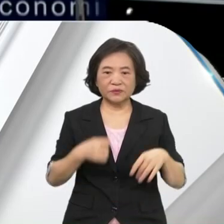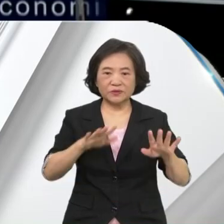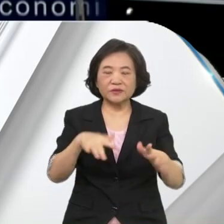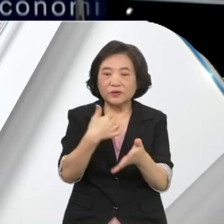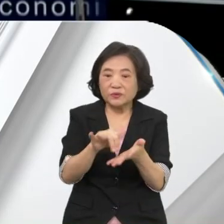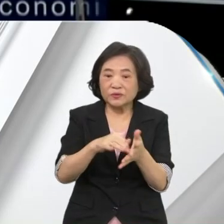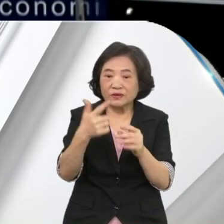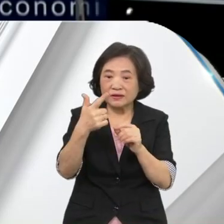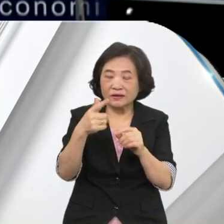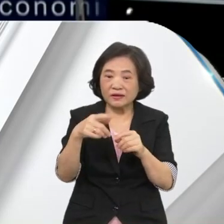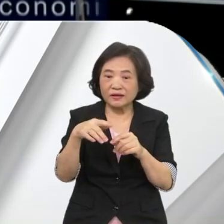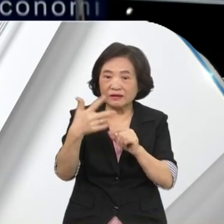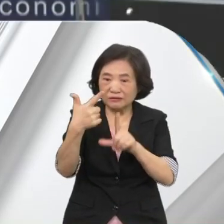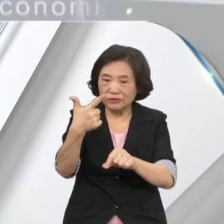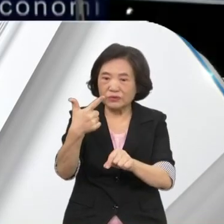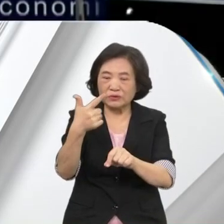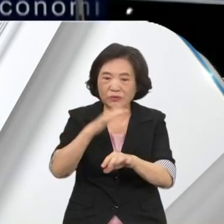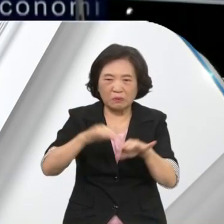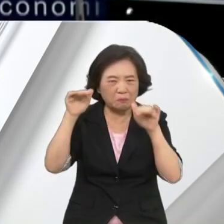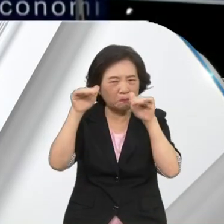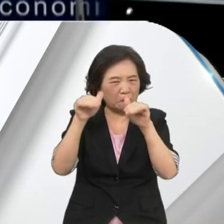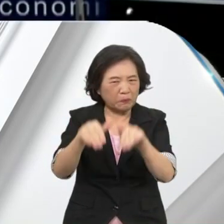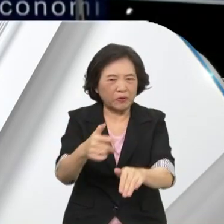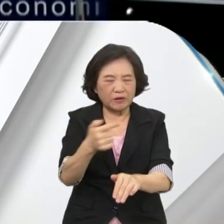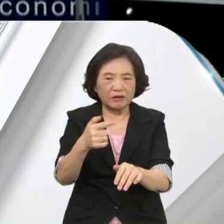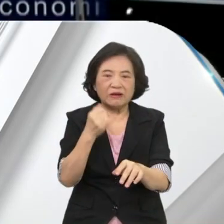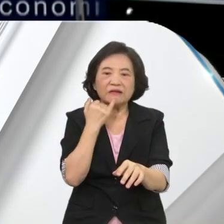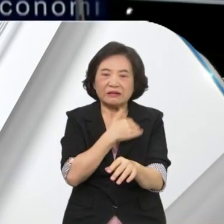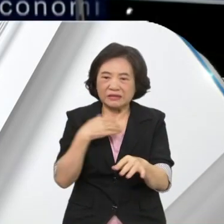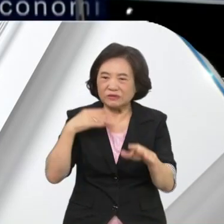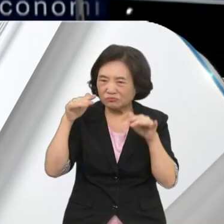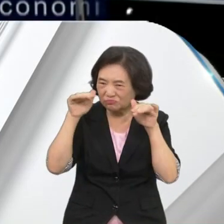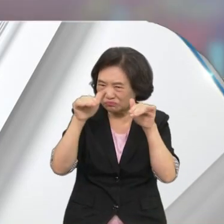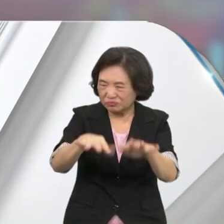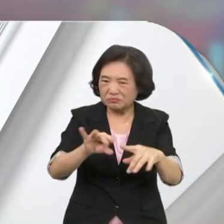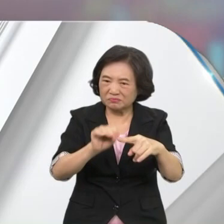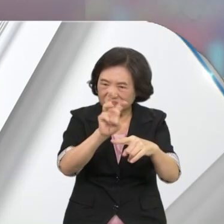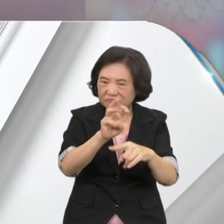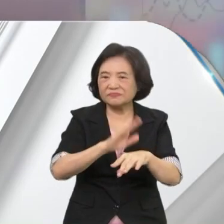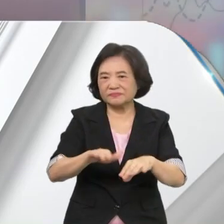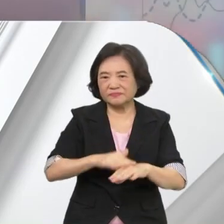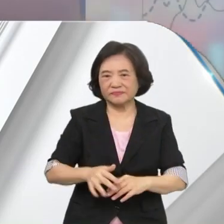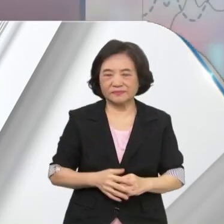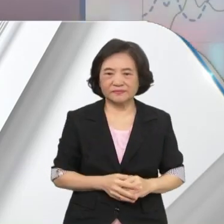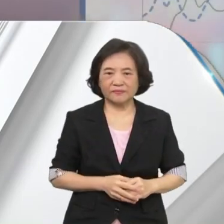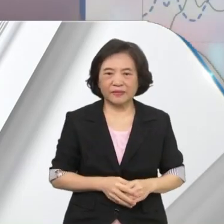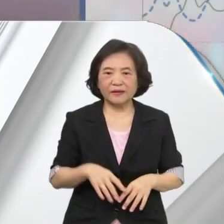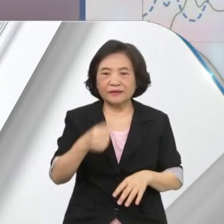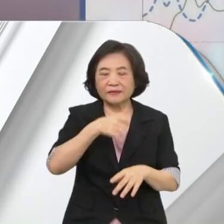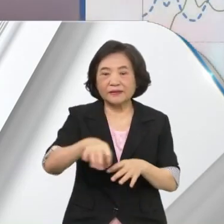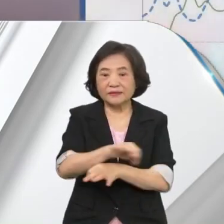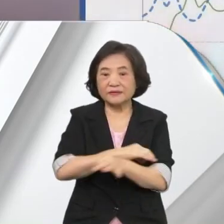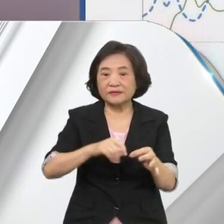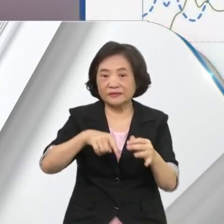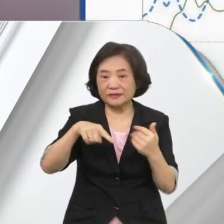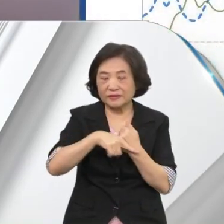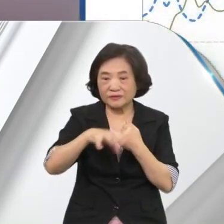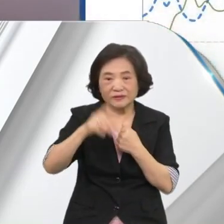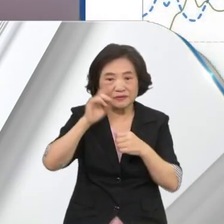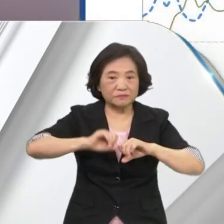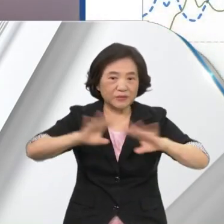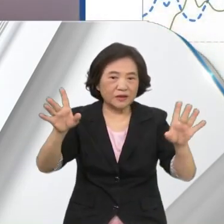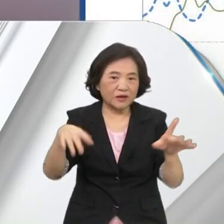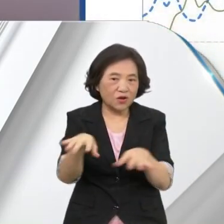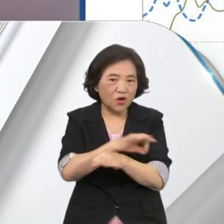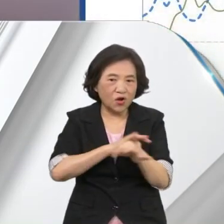进去的话，可能衰退幅度会扩大，不排除包括衰退大概30%。 就台经验公布清醒营业气